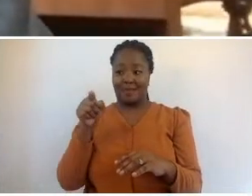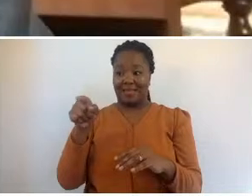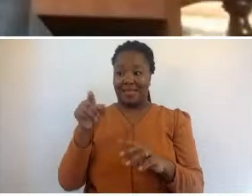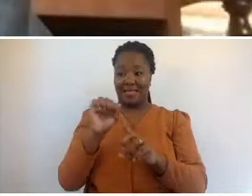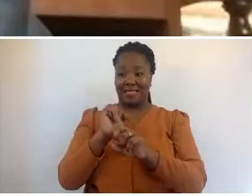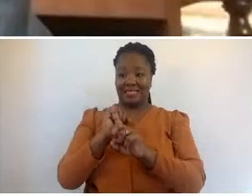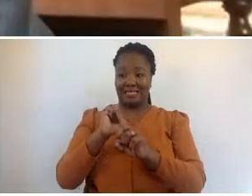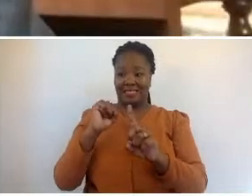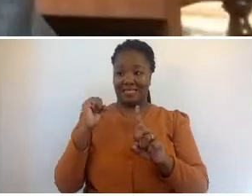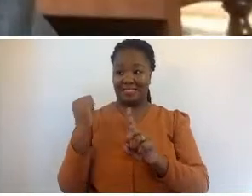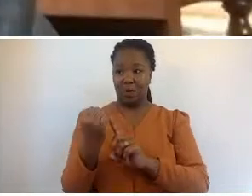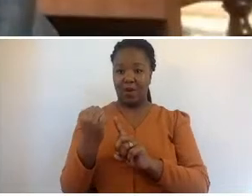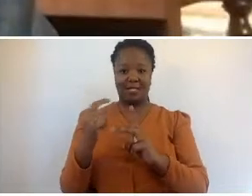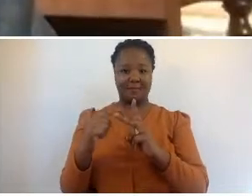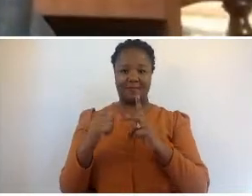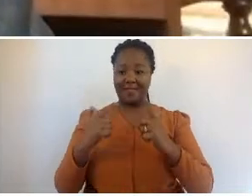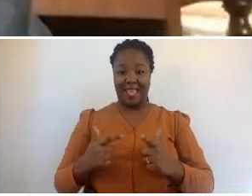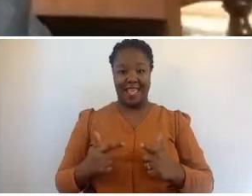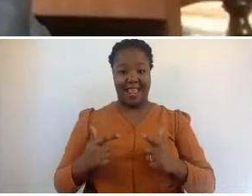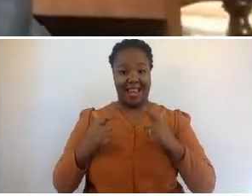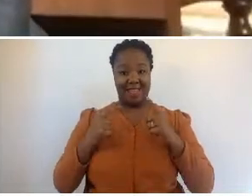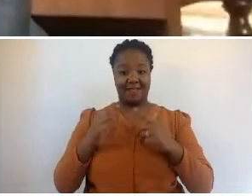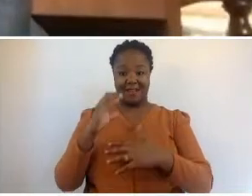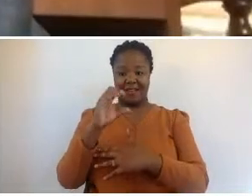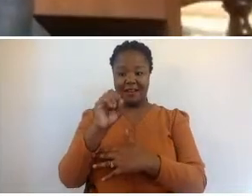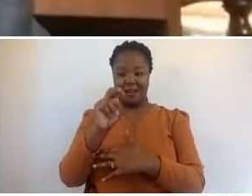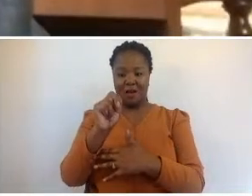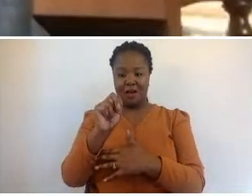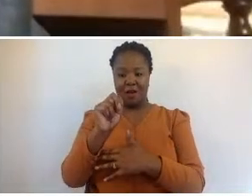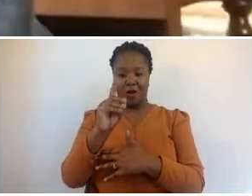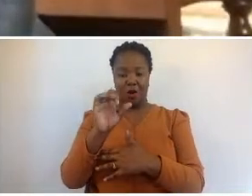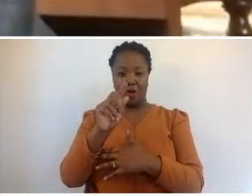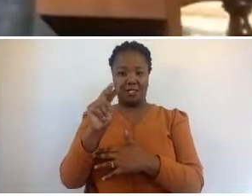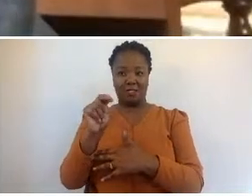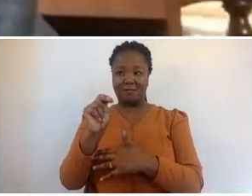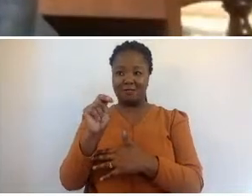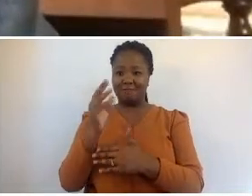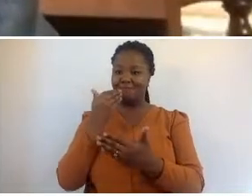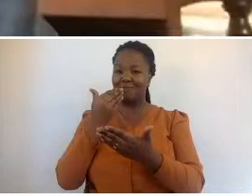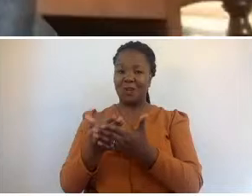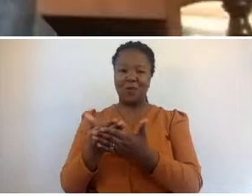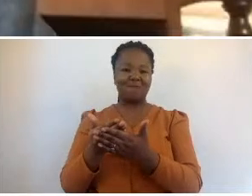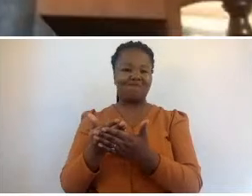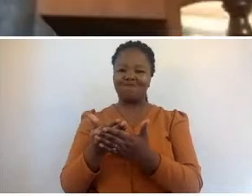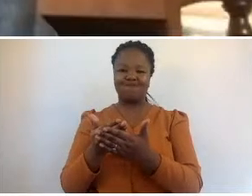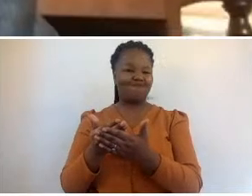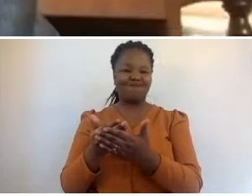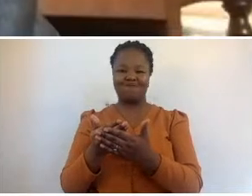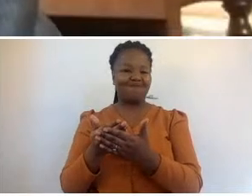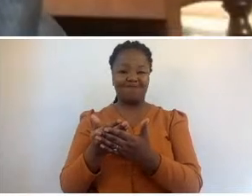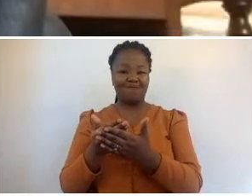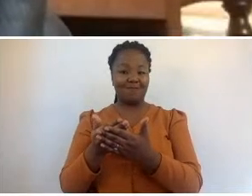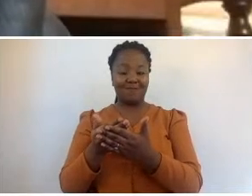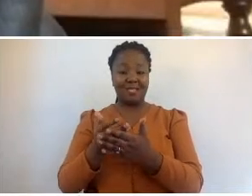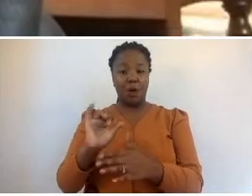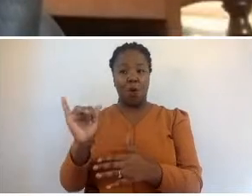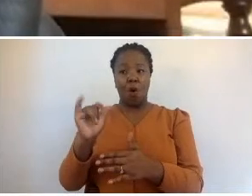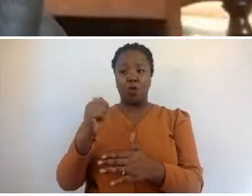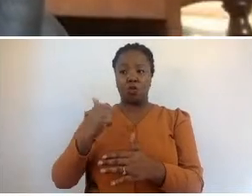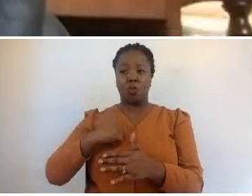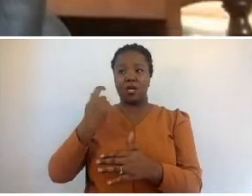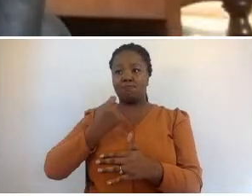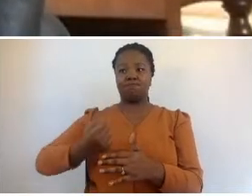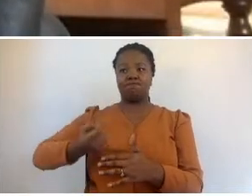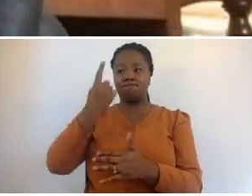car les conditions de vie ne sont pas propices en cas de situation d'urgence. Pendant